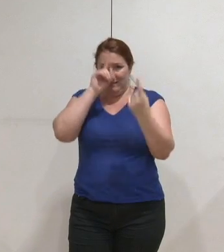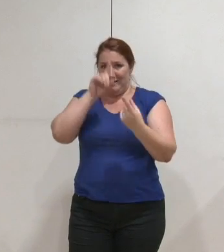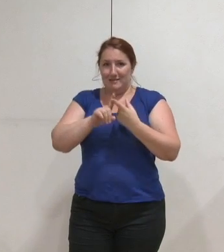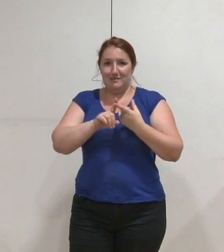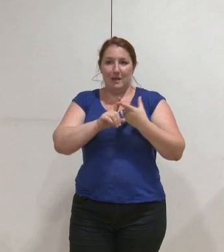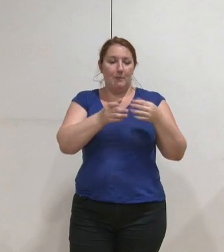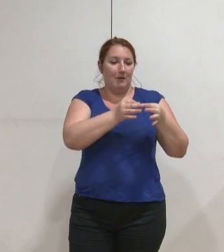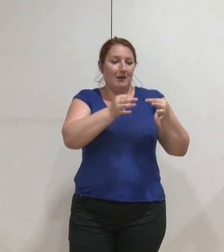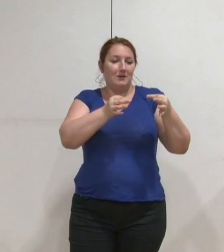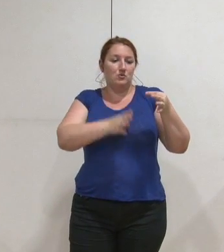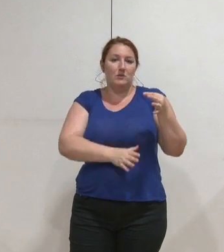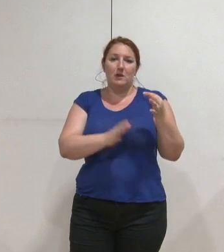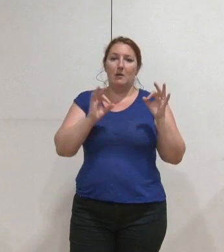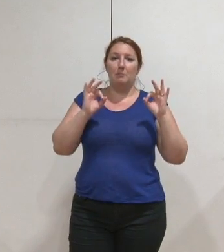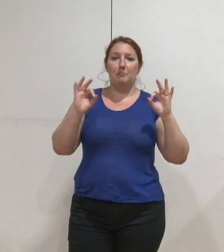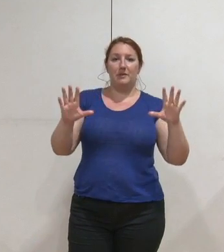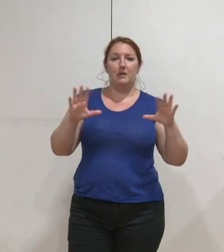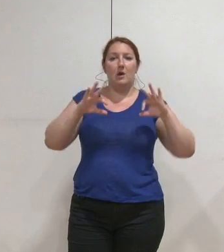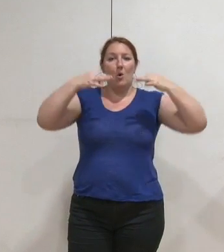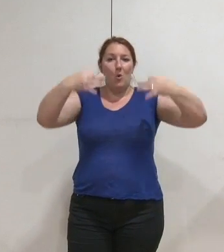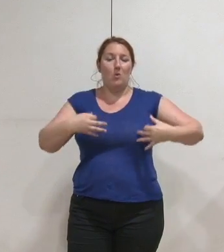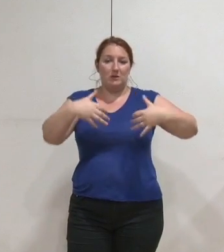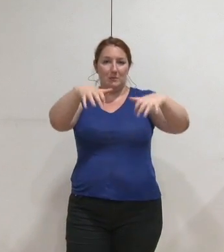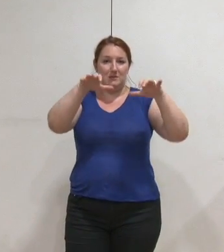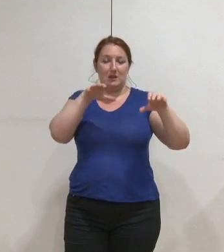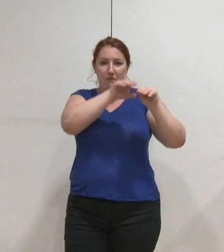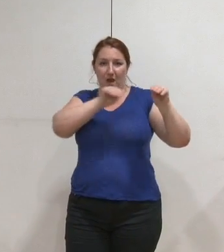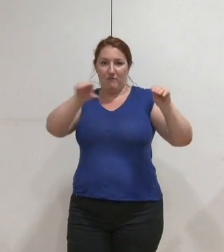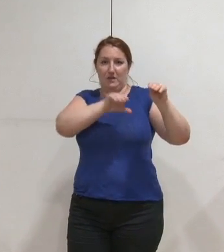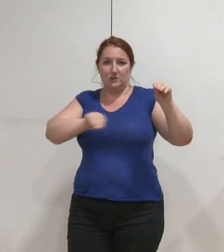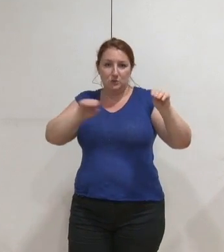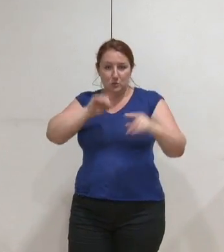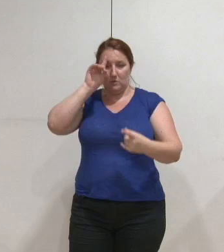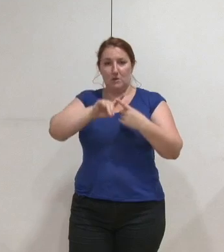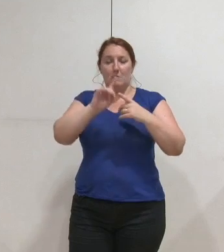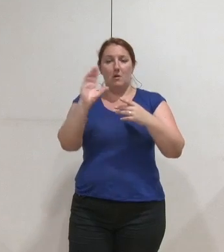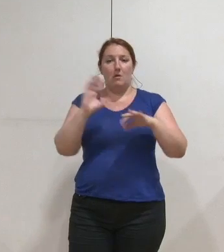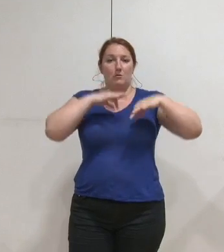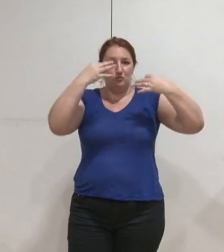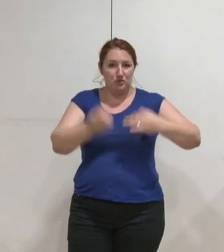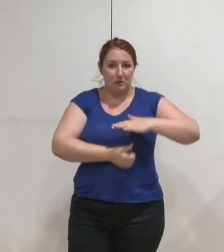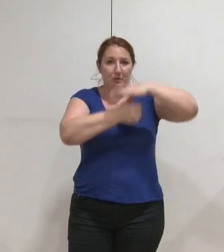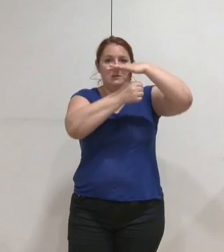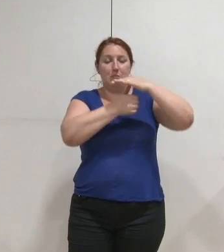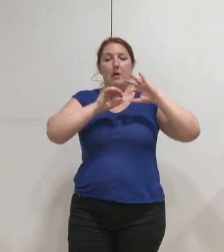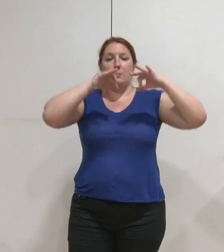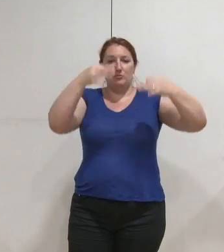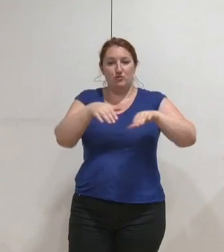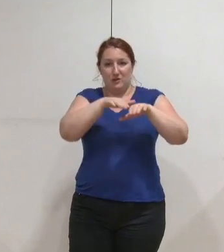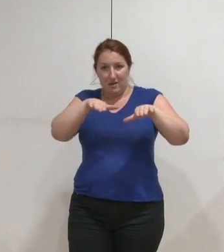constatés au compte administratif à la fois sur le budget principal sur les budgets annexes les autorisations de